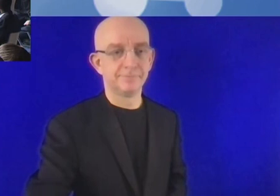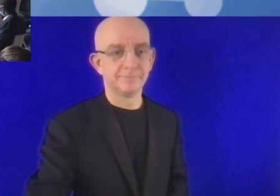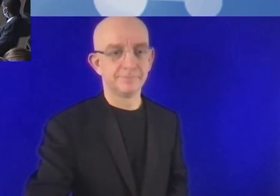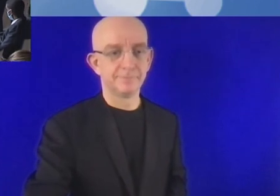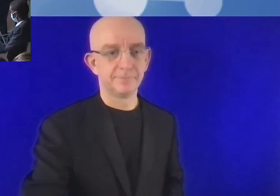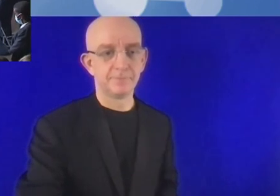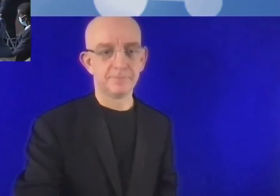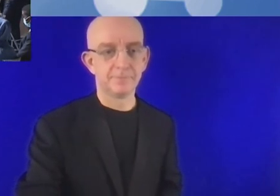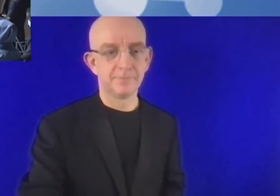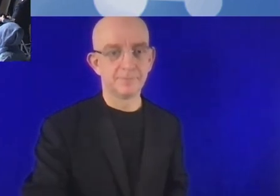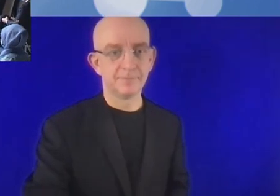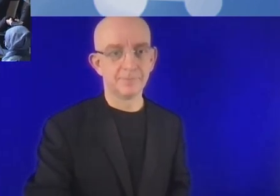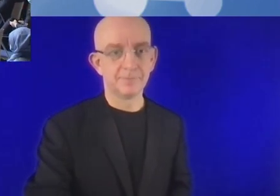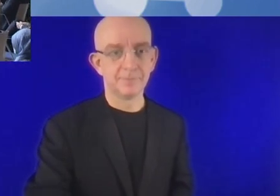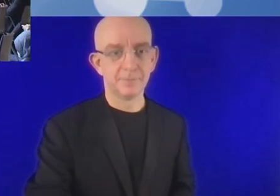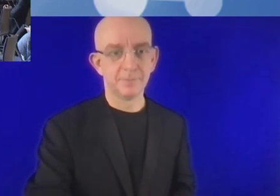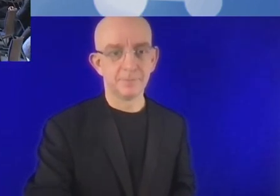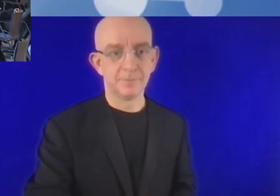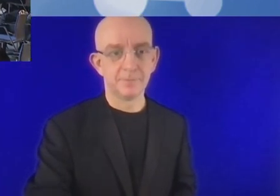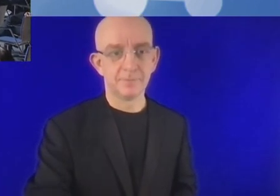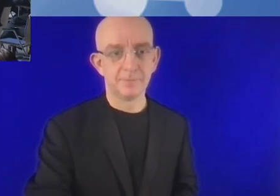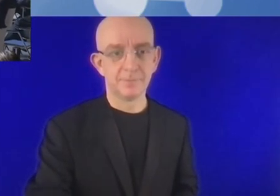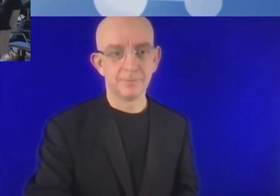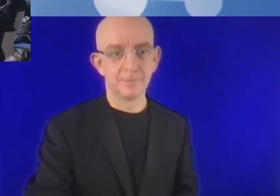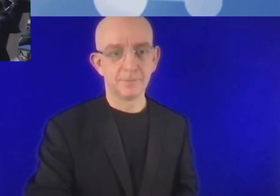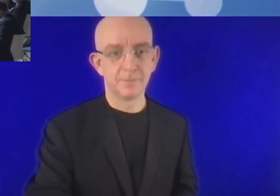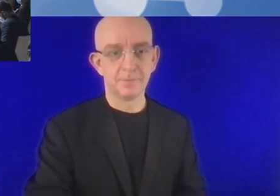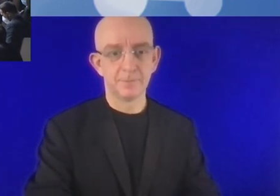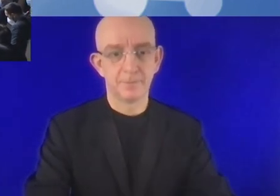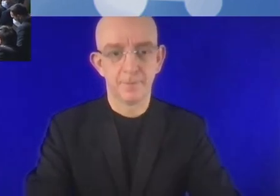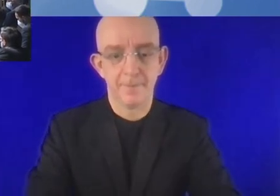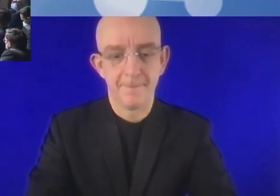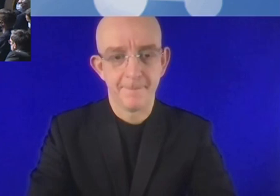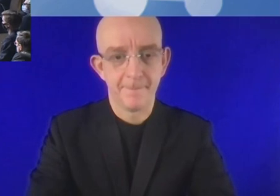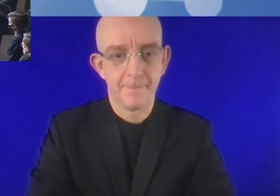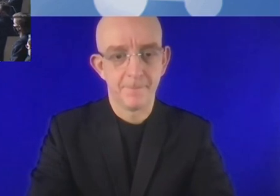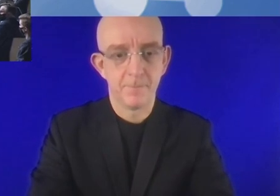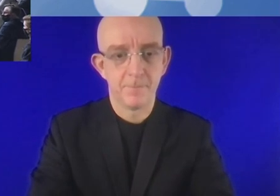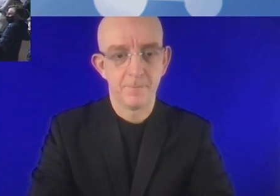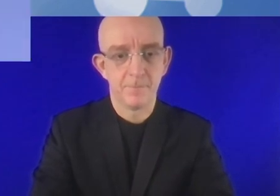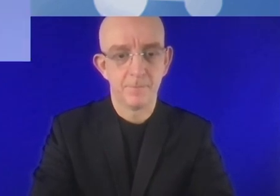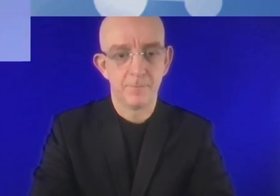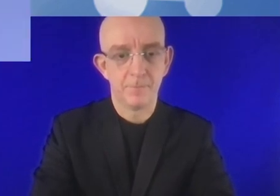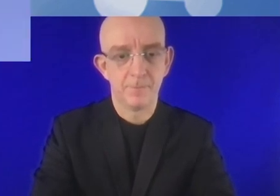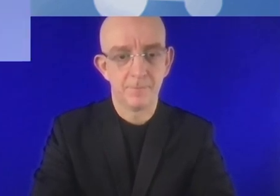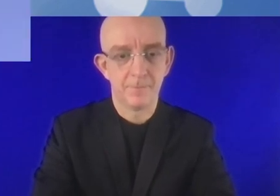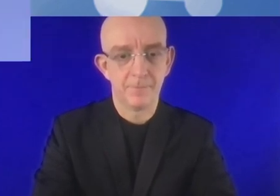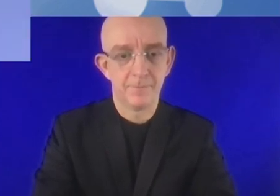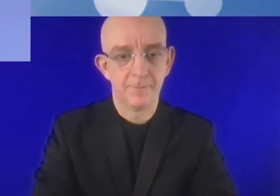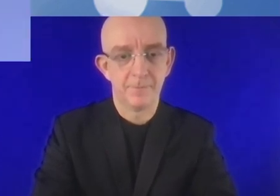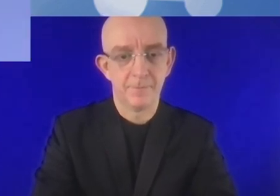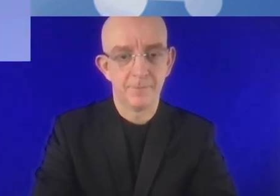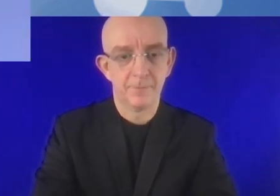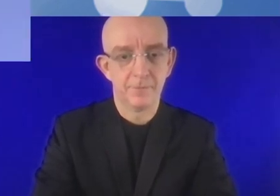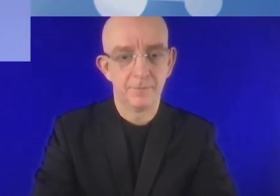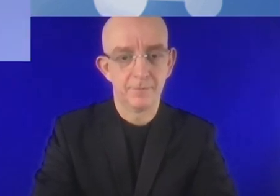Bardzo serdecznie dziękujemy zarówno za występ, jak i późniejsze wystąpienie. Ingolf Wunder był z nami.